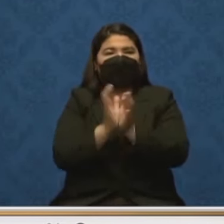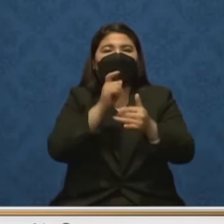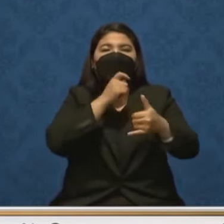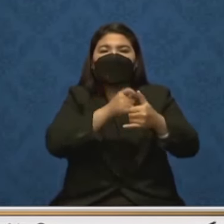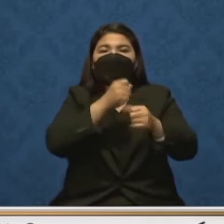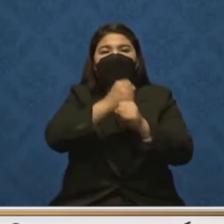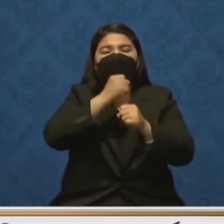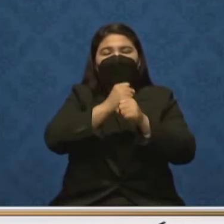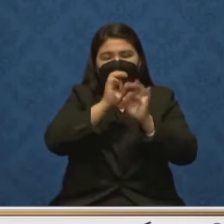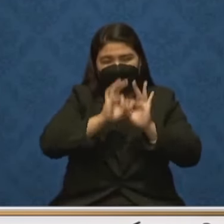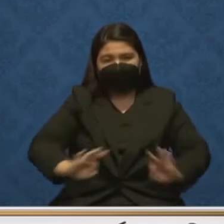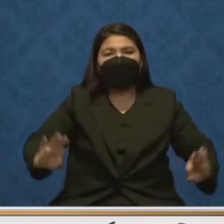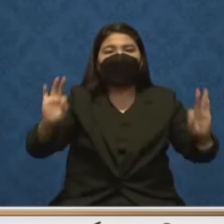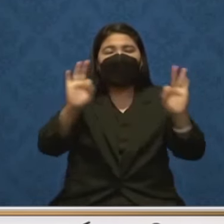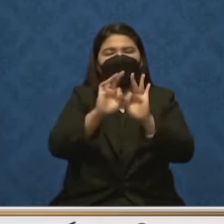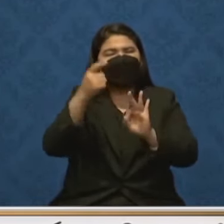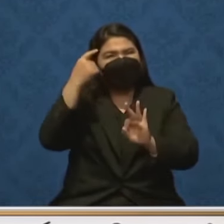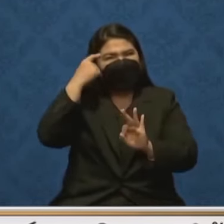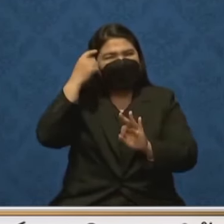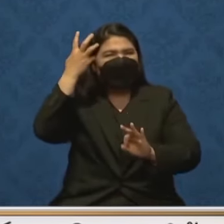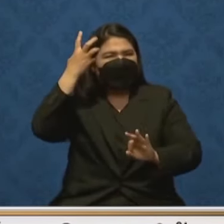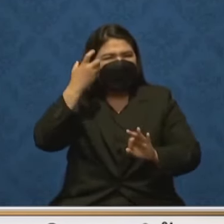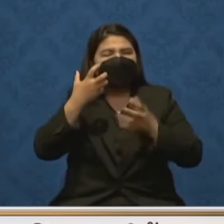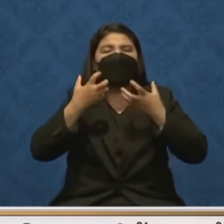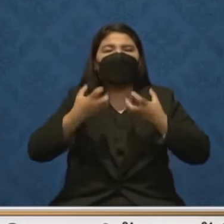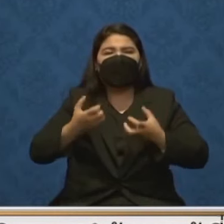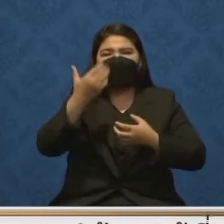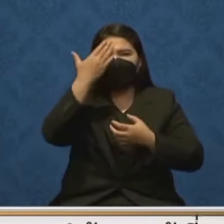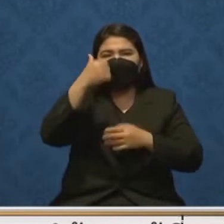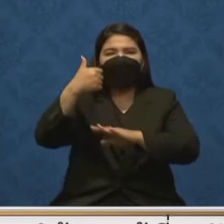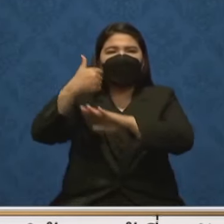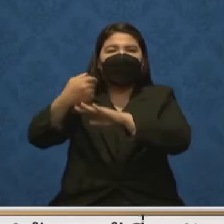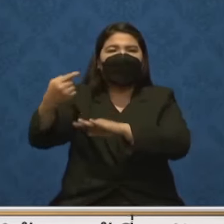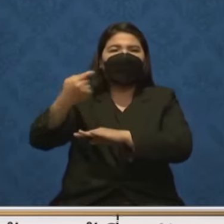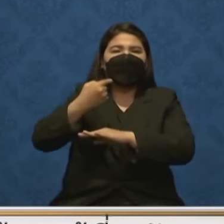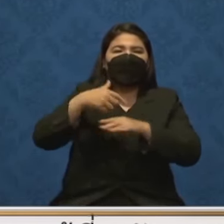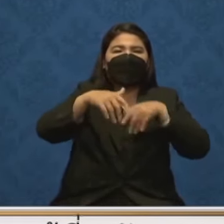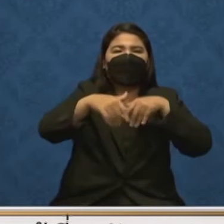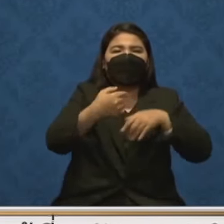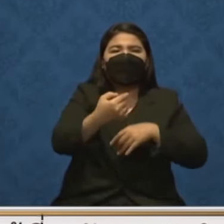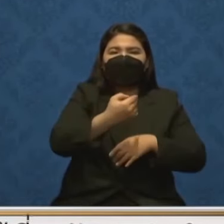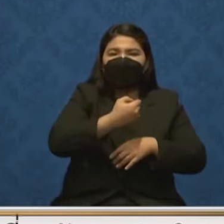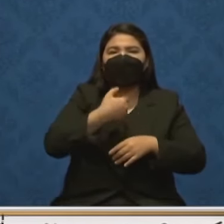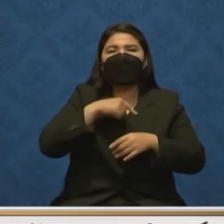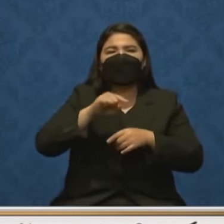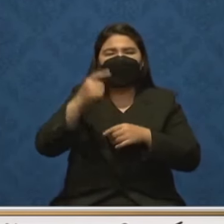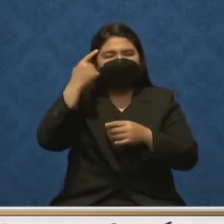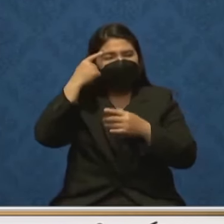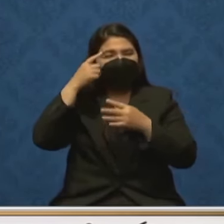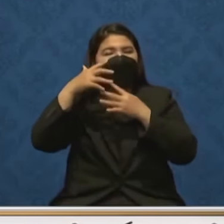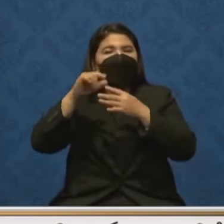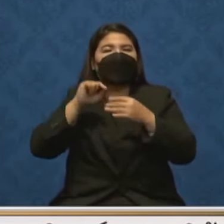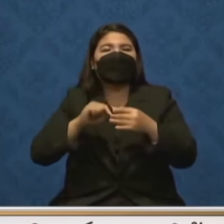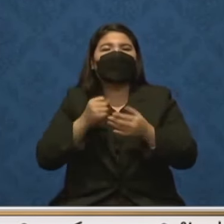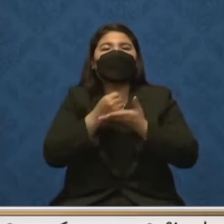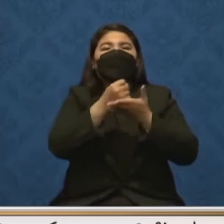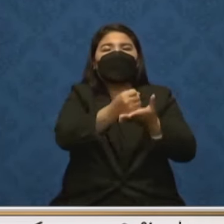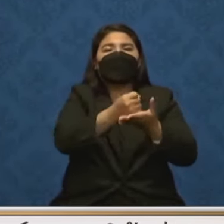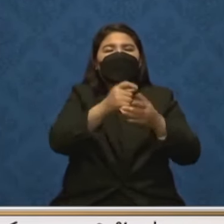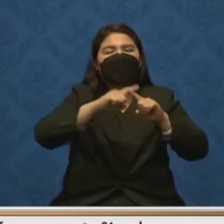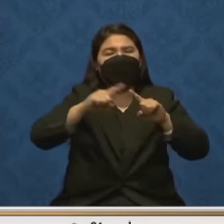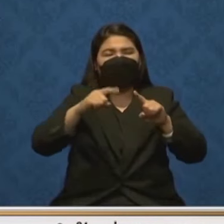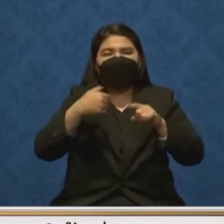หนักเป็นงานที่มีแรงกดดันสูงจากทั้งคู่บังคับบัญชาและจากทำประชาชนที่คาดหวังงานบริการจากตำรวจแต่ข้อ